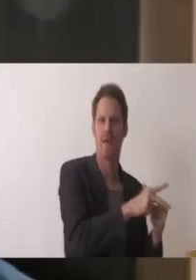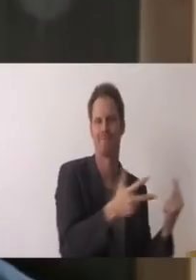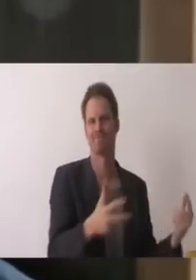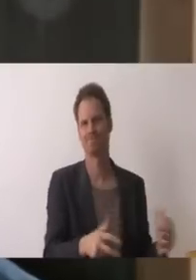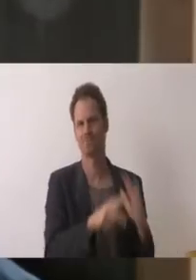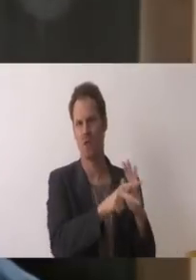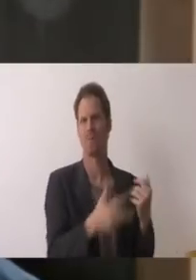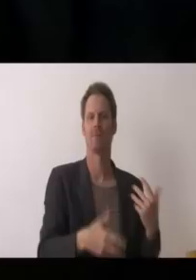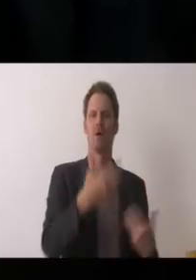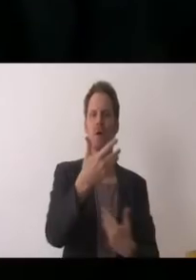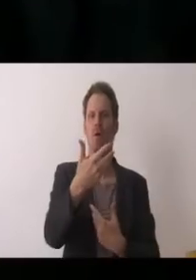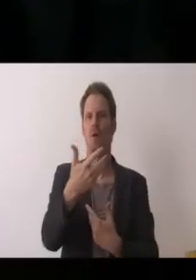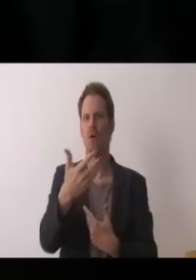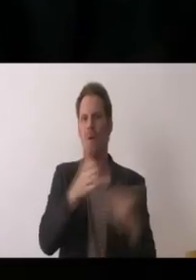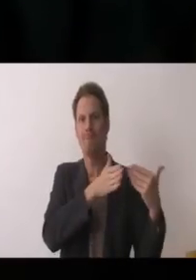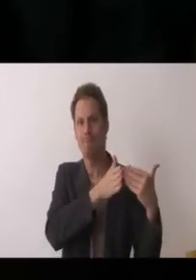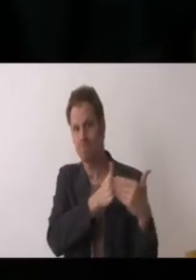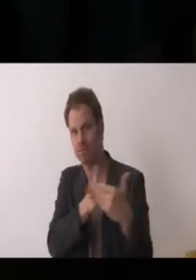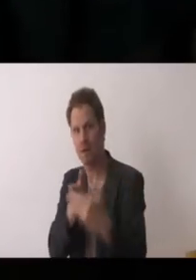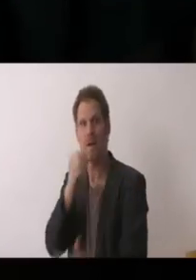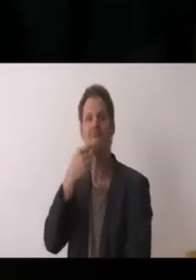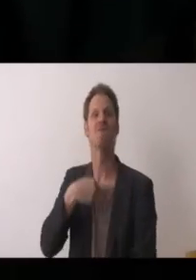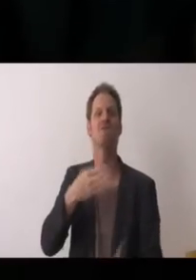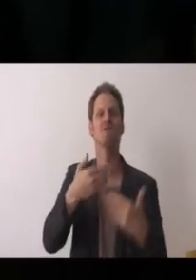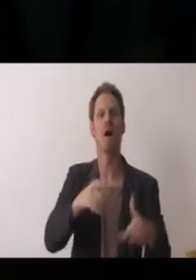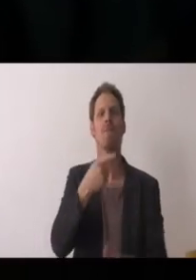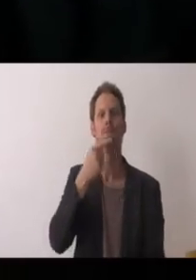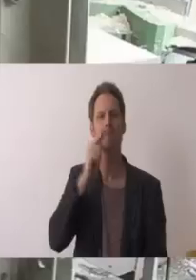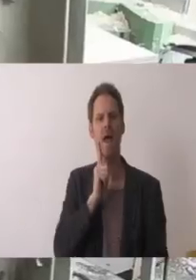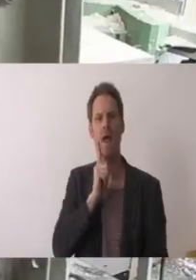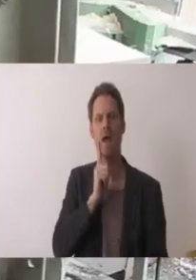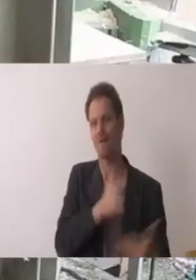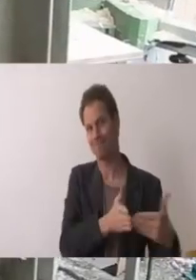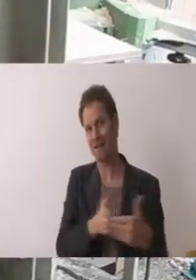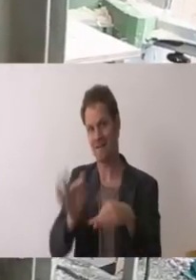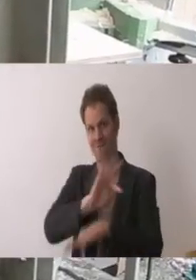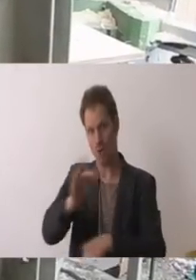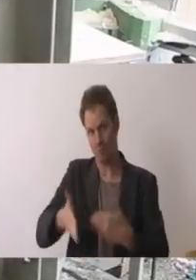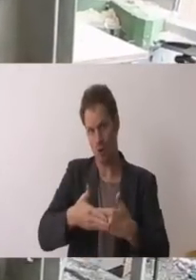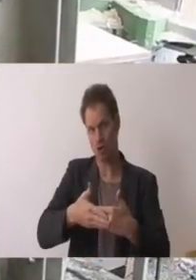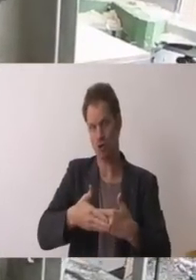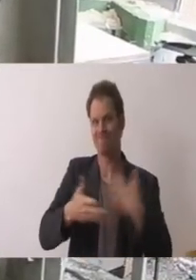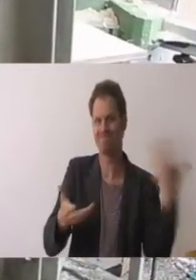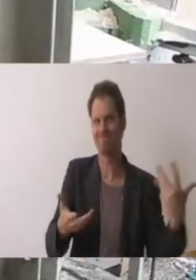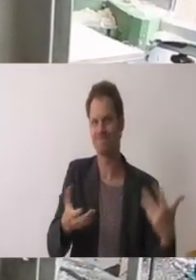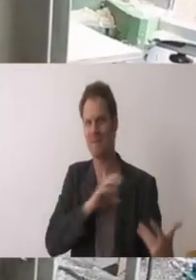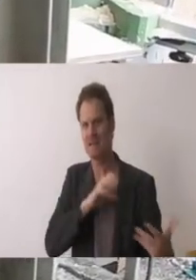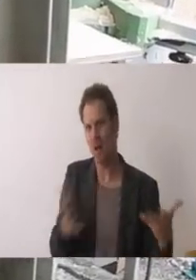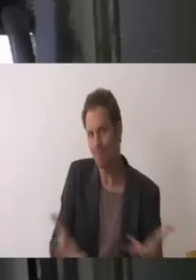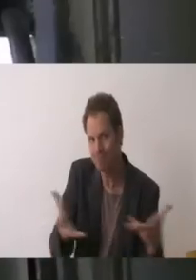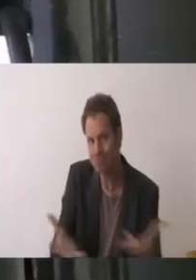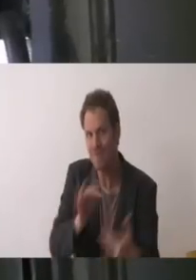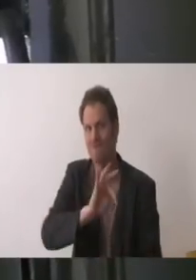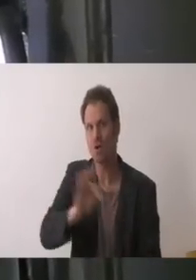écoles et dans les foyers. Le bateau passera en France à la fin du mois de mai. Un bateau pour Gaza encourage les activistes français à